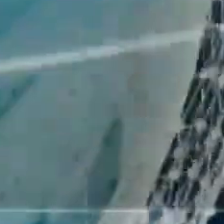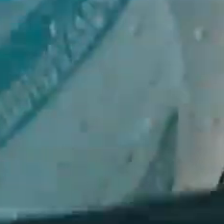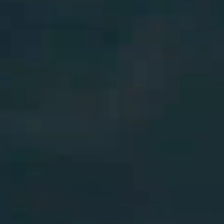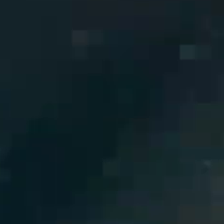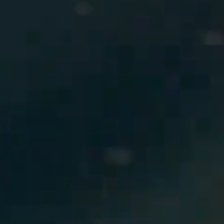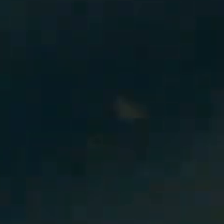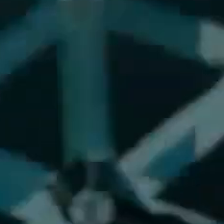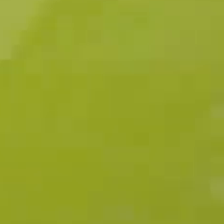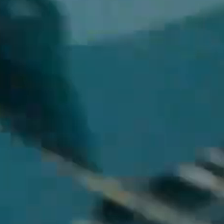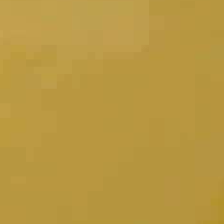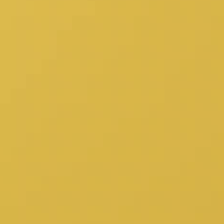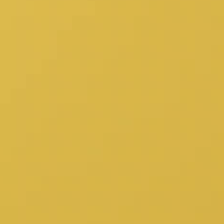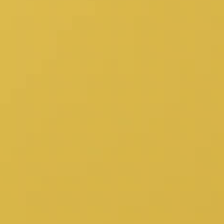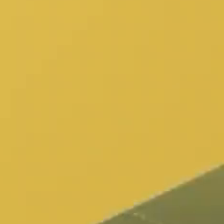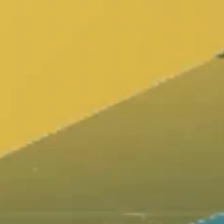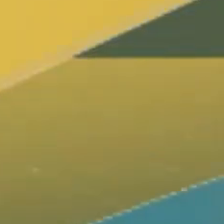gute